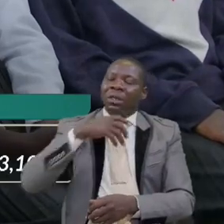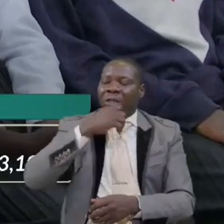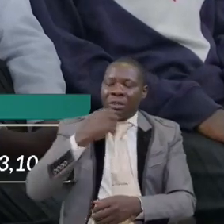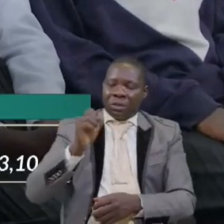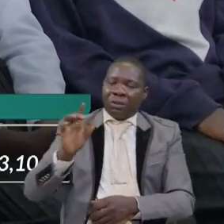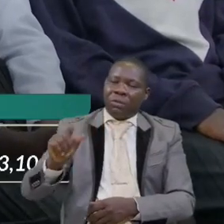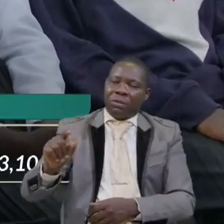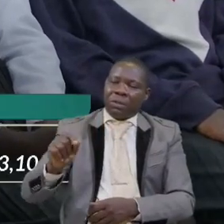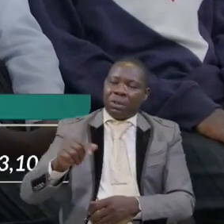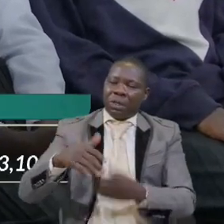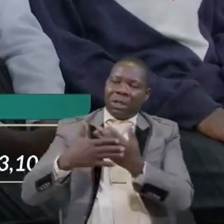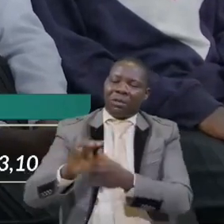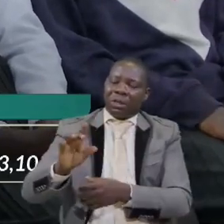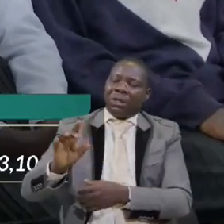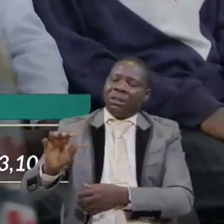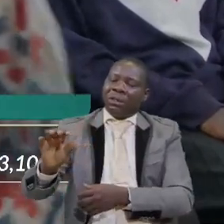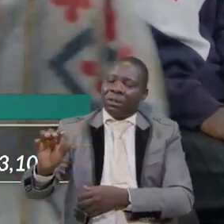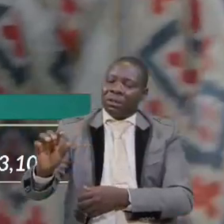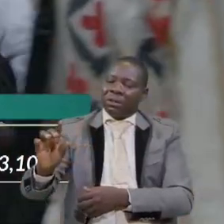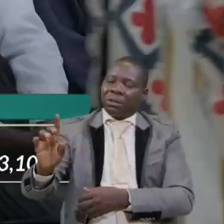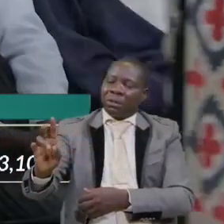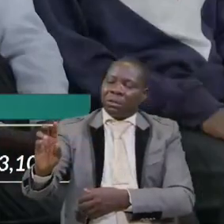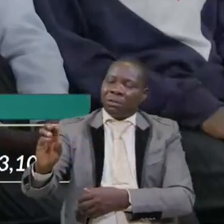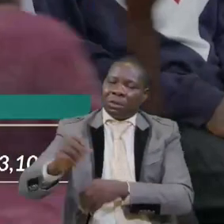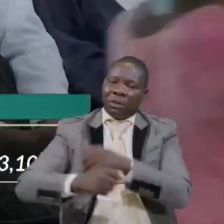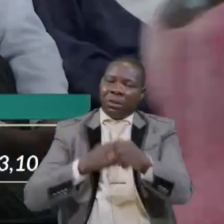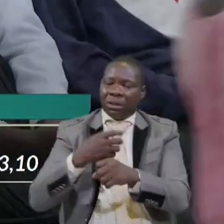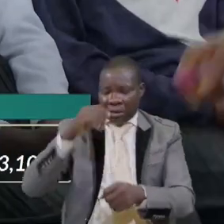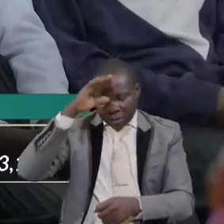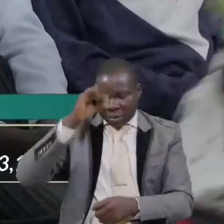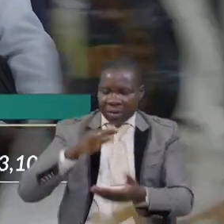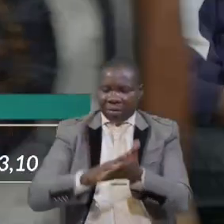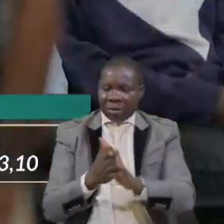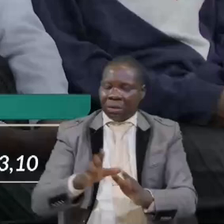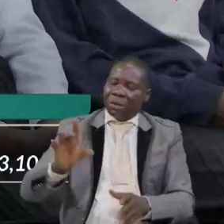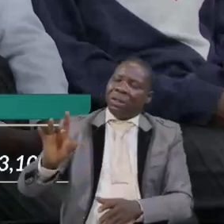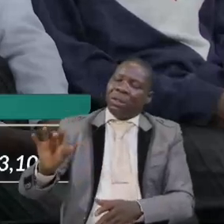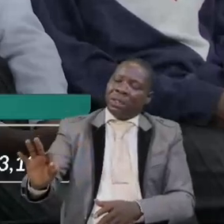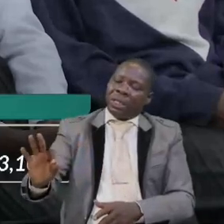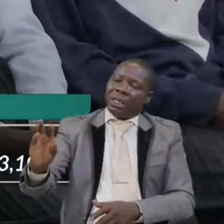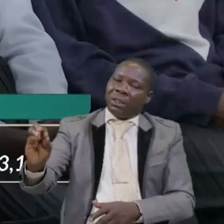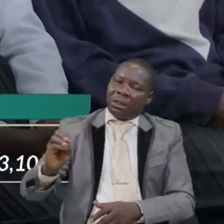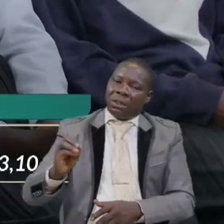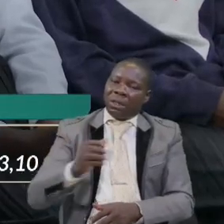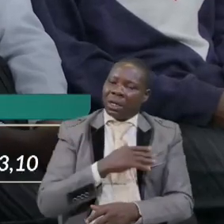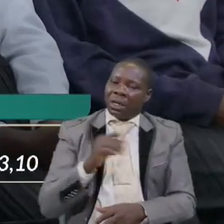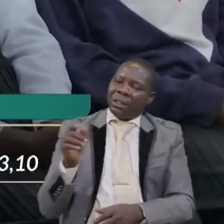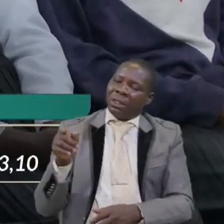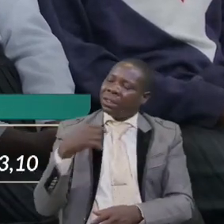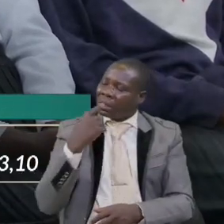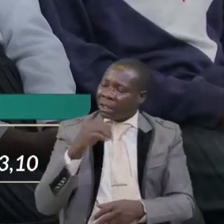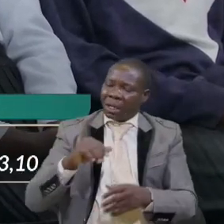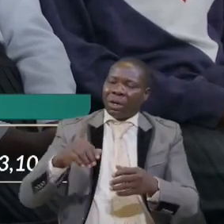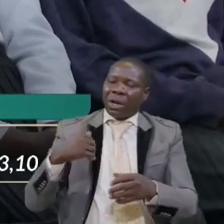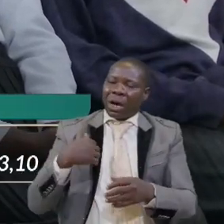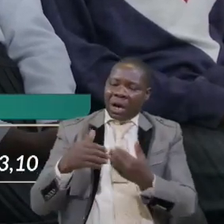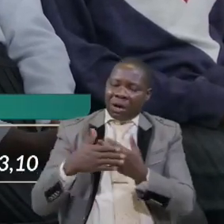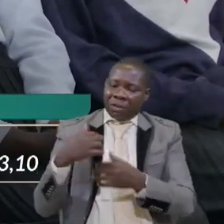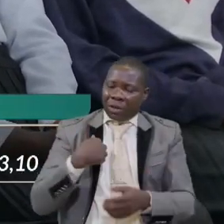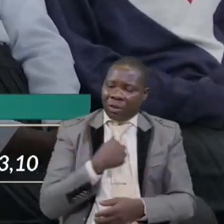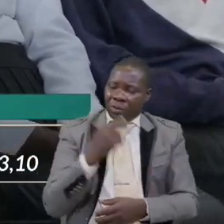maintenant 90 ans. Et si vous regardez cela, il a dit, après avoir passé 70 ans là-bas,